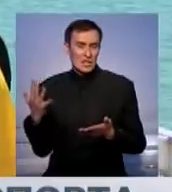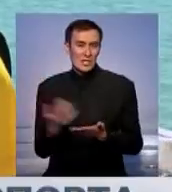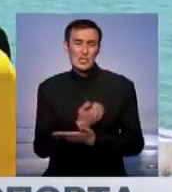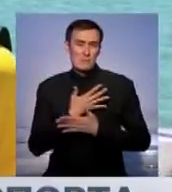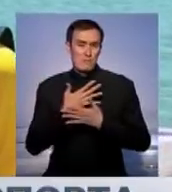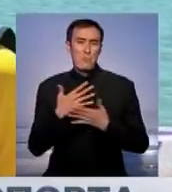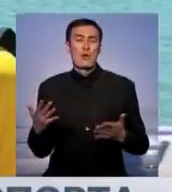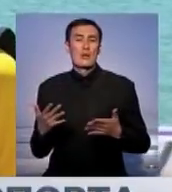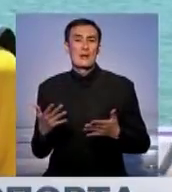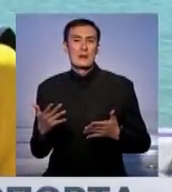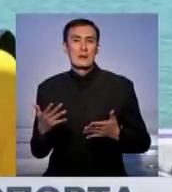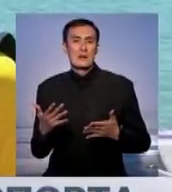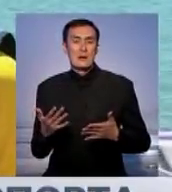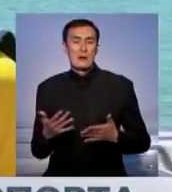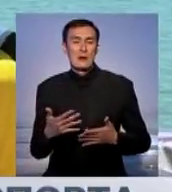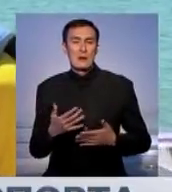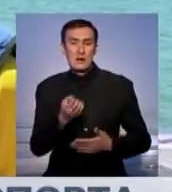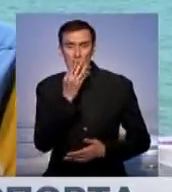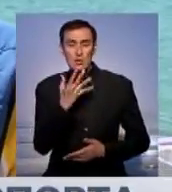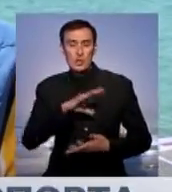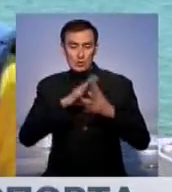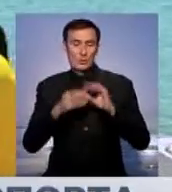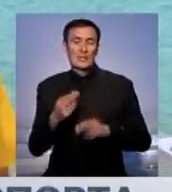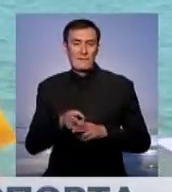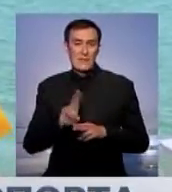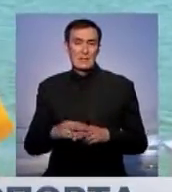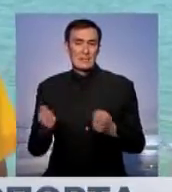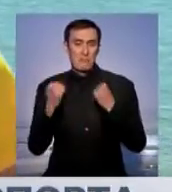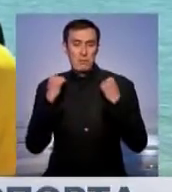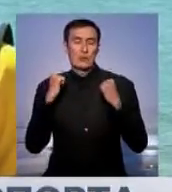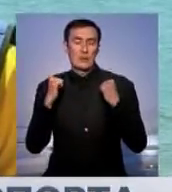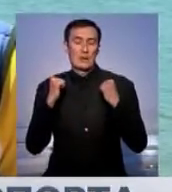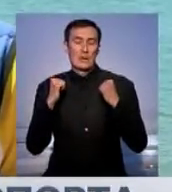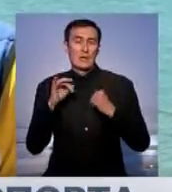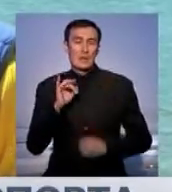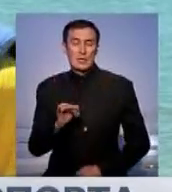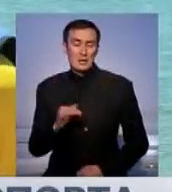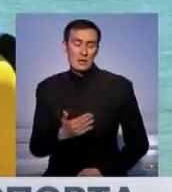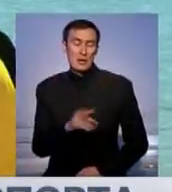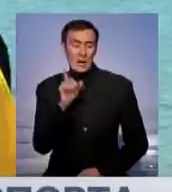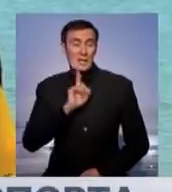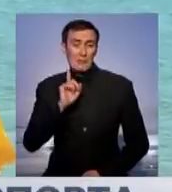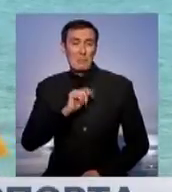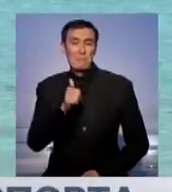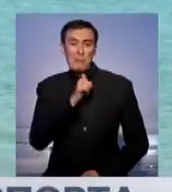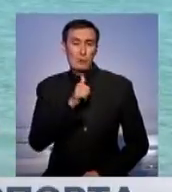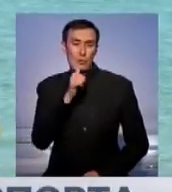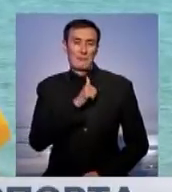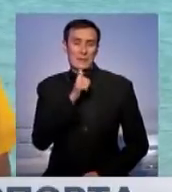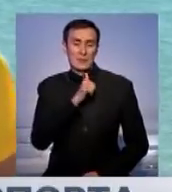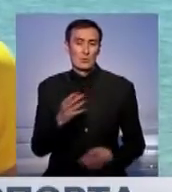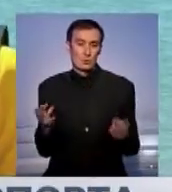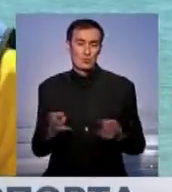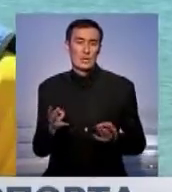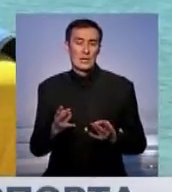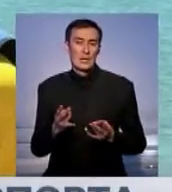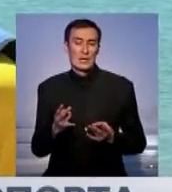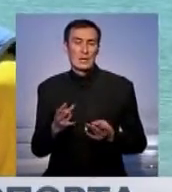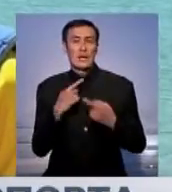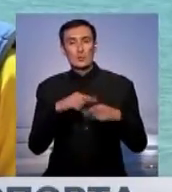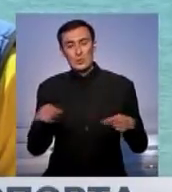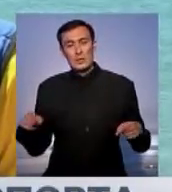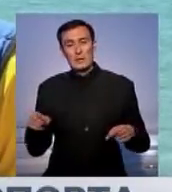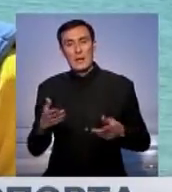более больших успехов в этом виде спорта. Хотел попробовать бы походить на